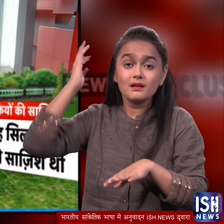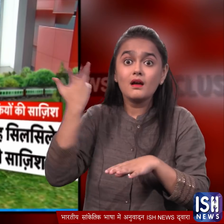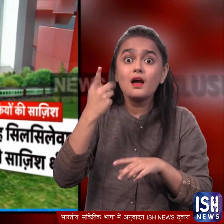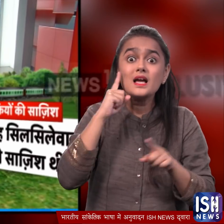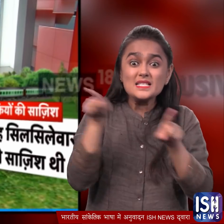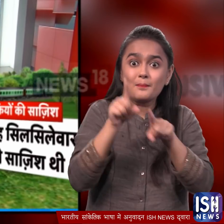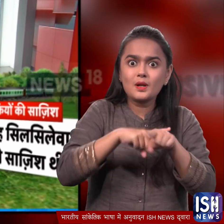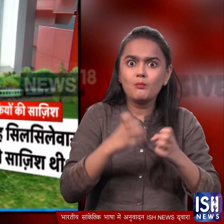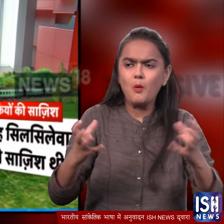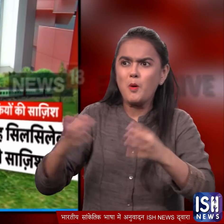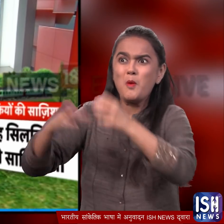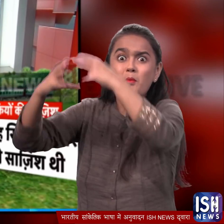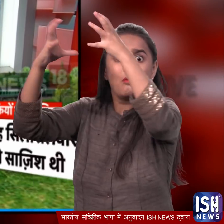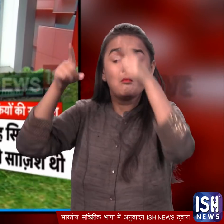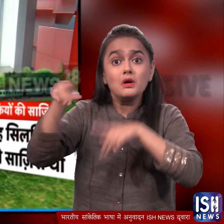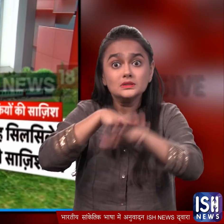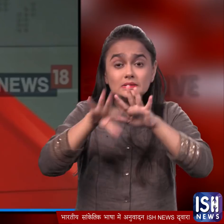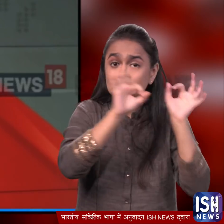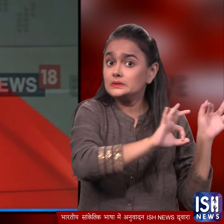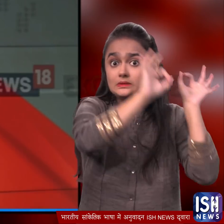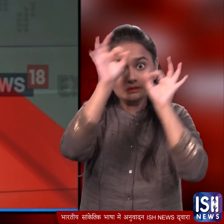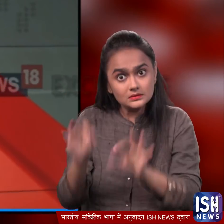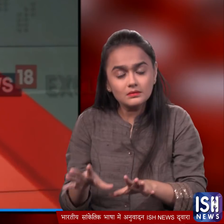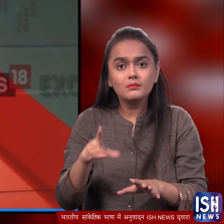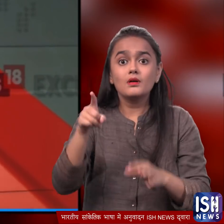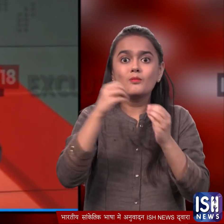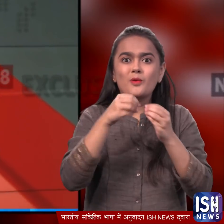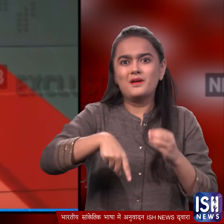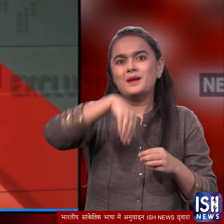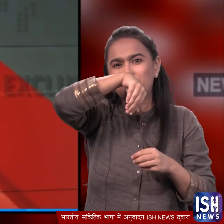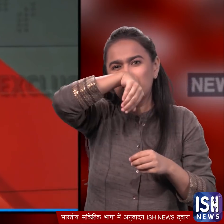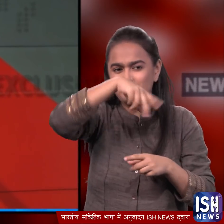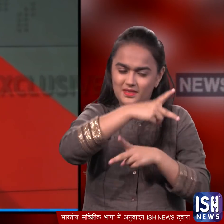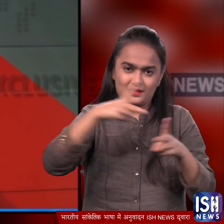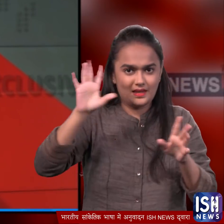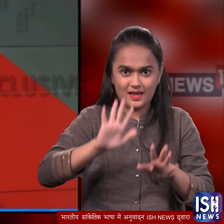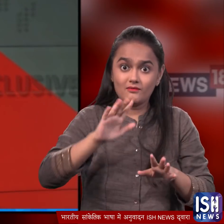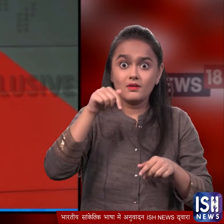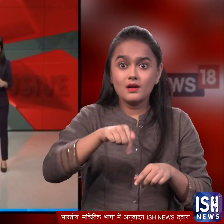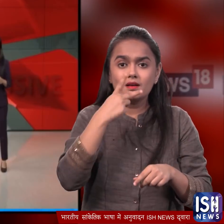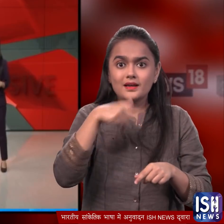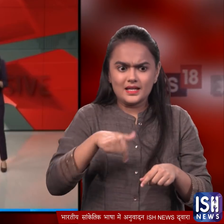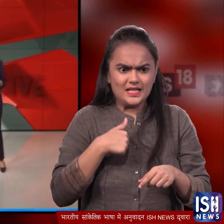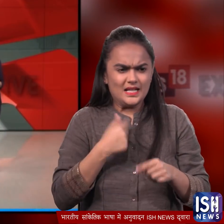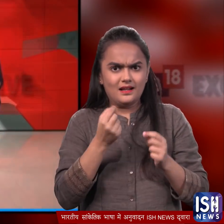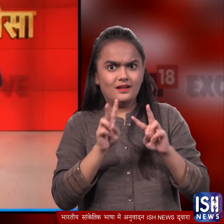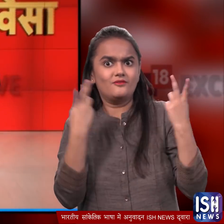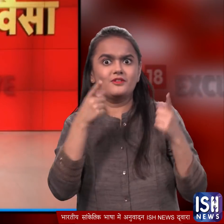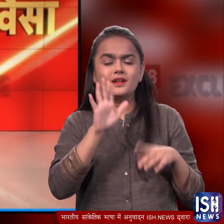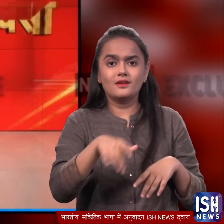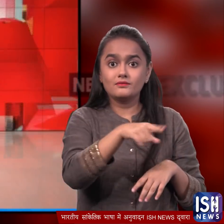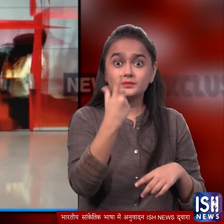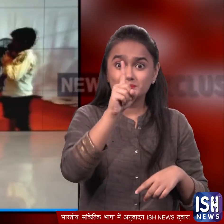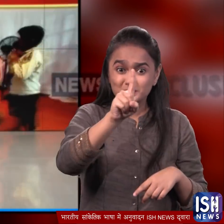तरह सिलसिलेवार बम धमाके करने की साजिश थी। मुंबई के कई इलाकों में विराजमान गणपति पंडालों की थीम इस बार काफी अलग नजर